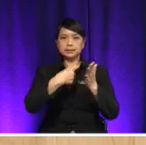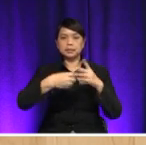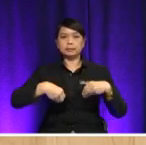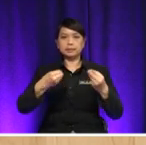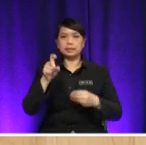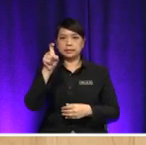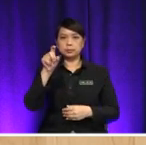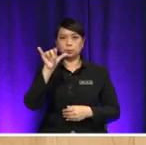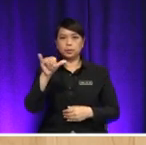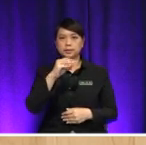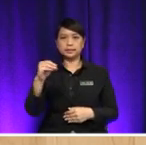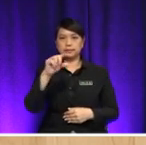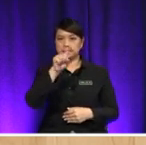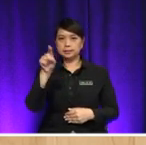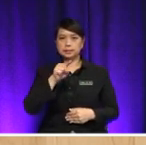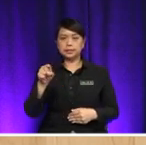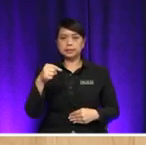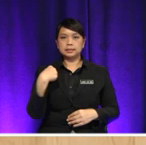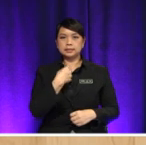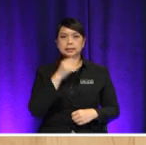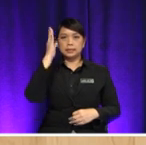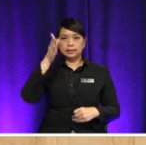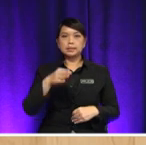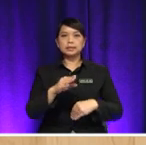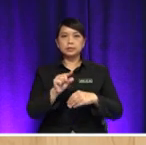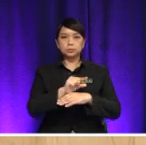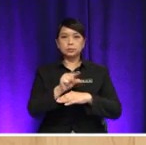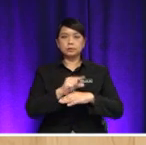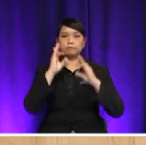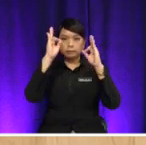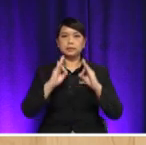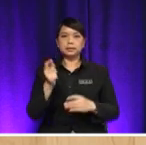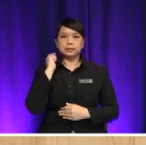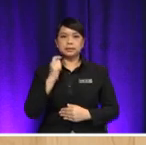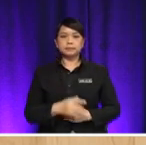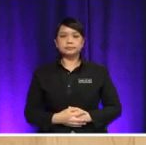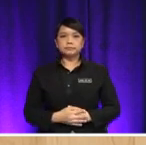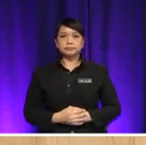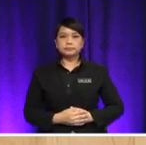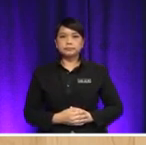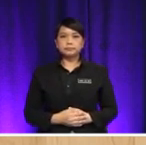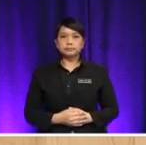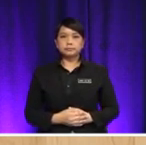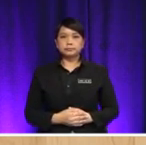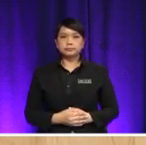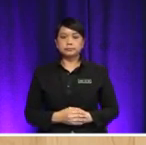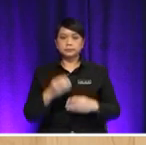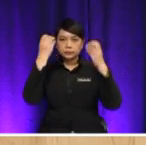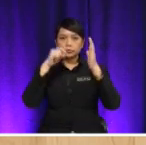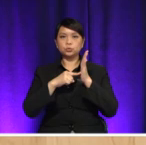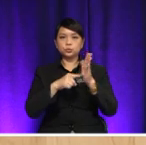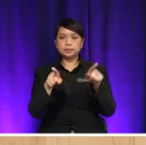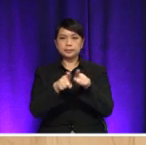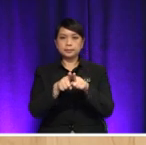XW dan Z maka kita akan guna formulir Oke sebagai contoh Saya tunjuk yang pertama